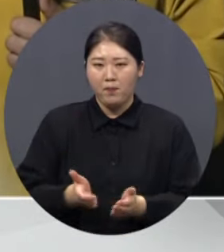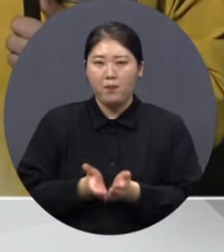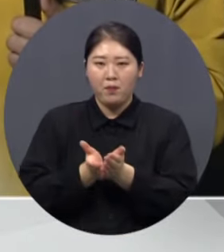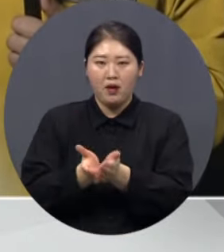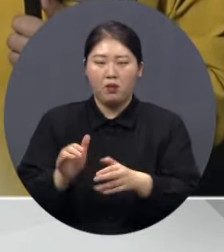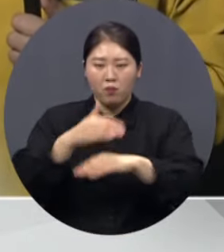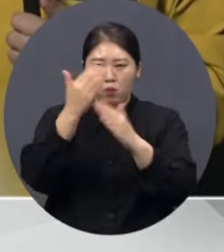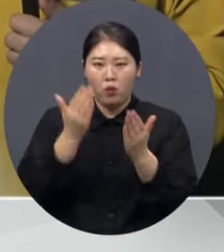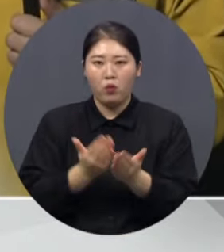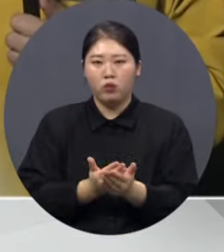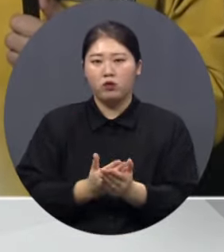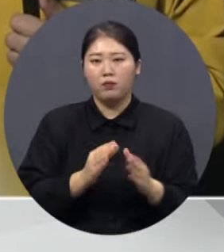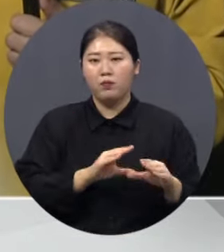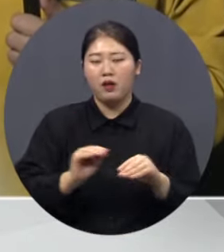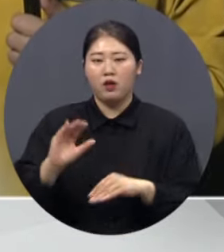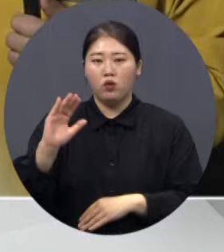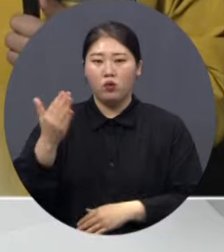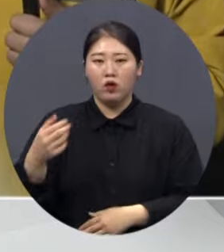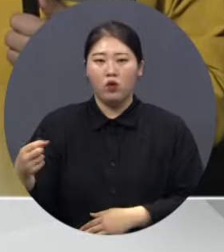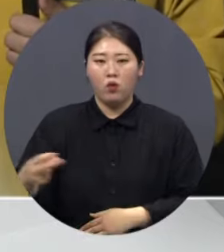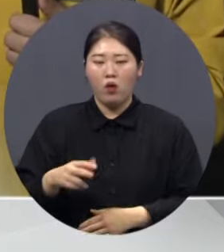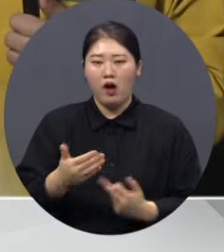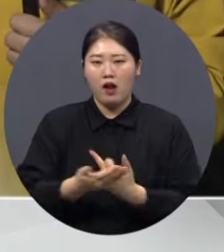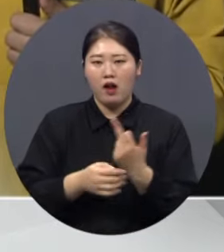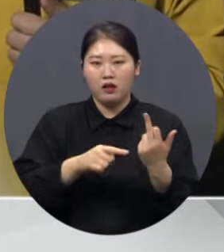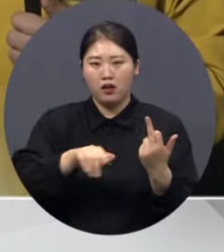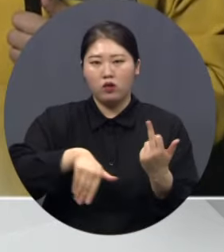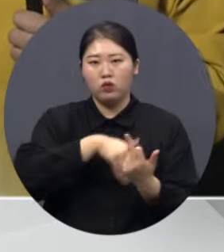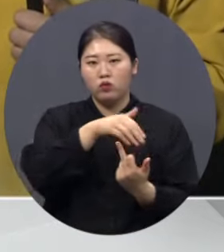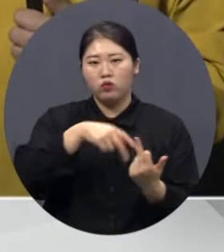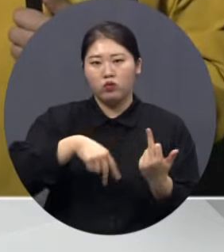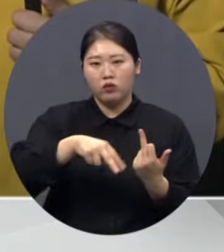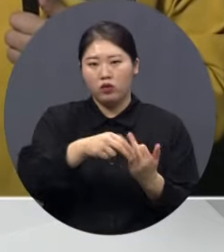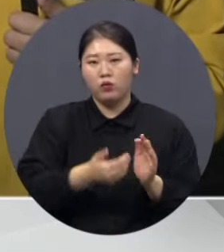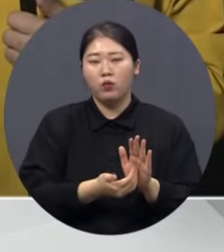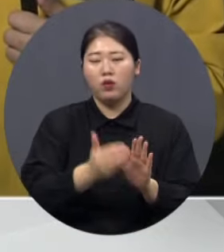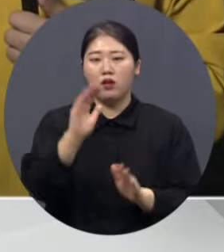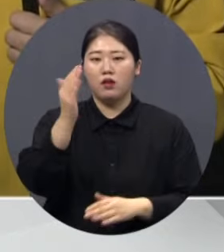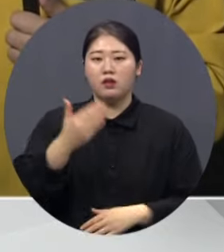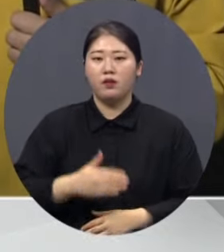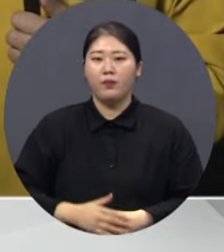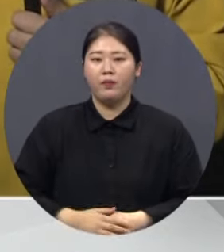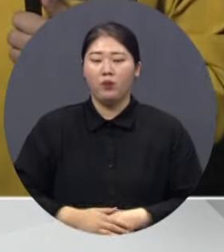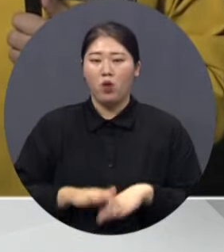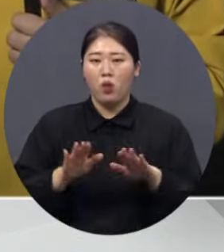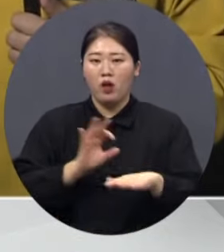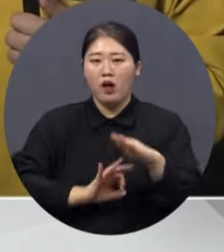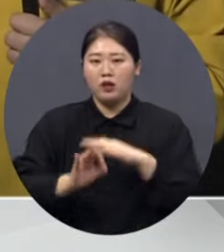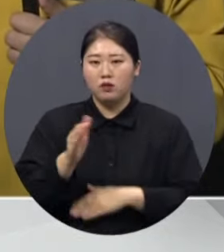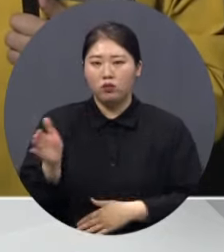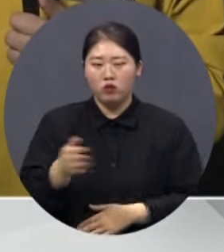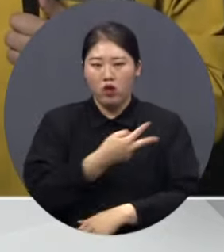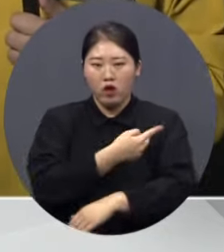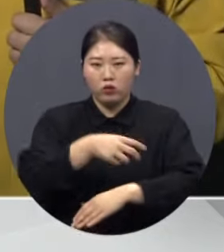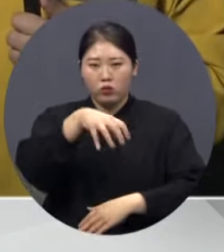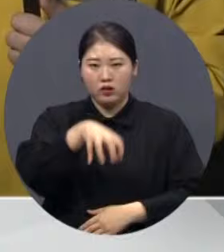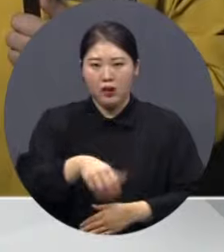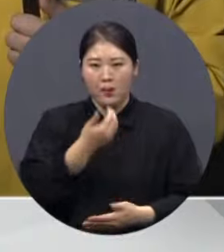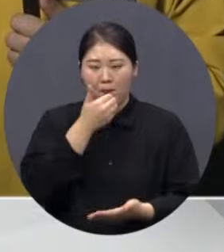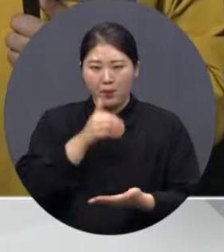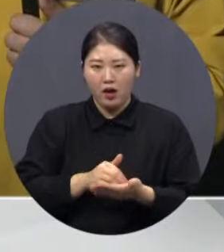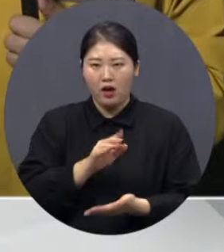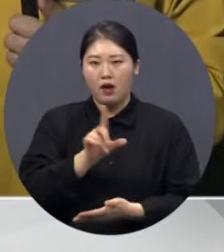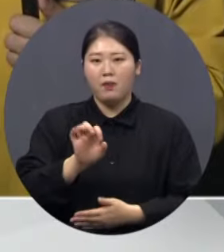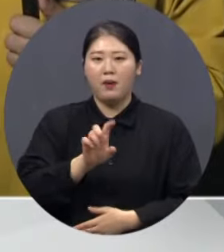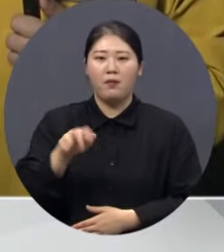모두 결항됐고 한라산 탐방로도 전면 통제됐습니다. 제주도는 오늘 오전부터 해수욕장과 갯바위,